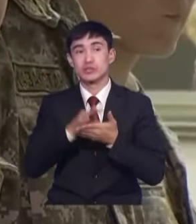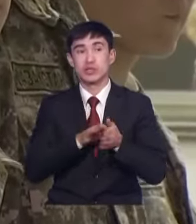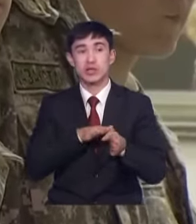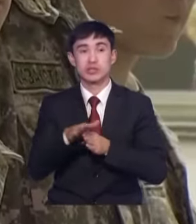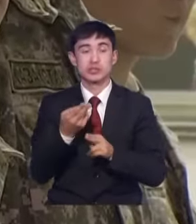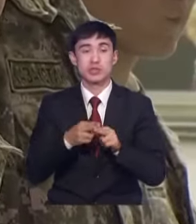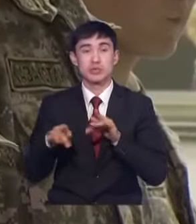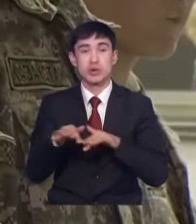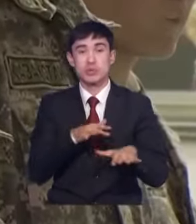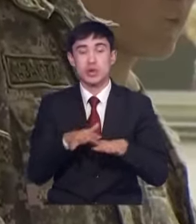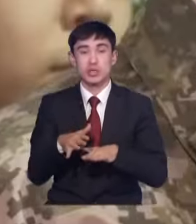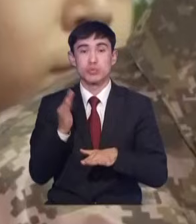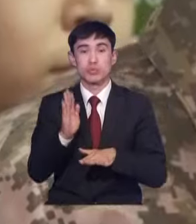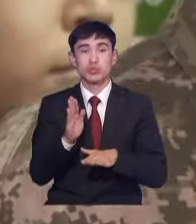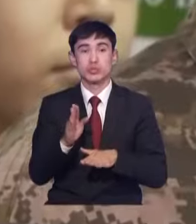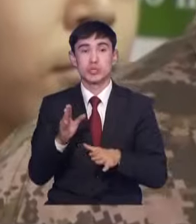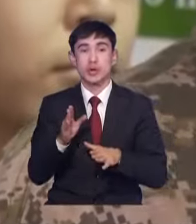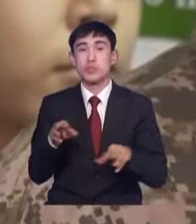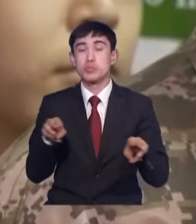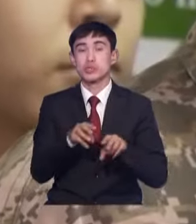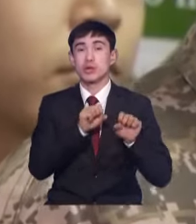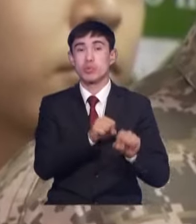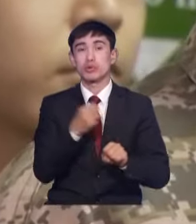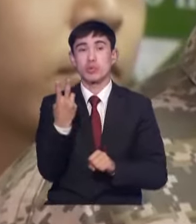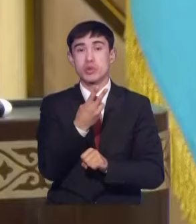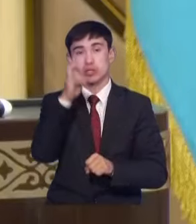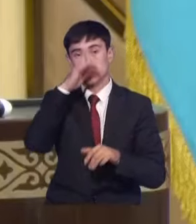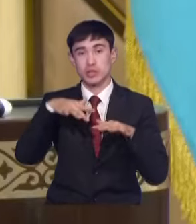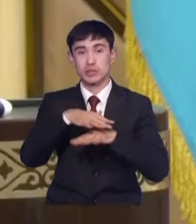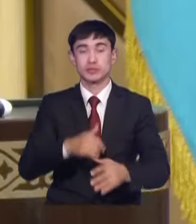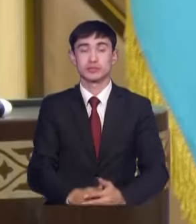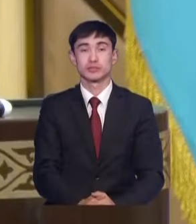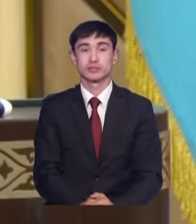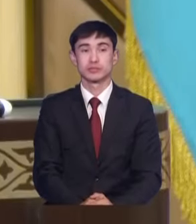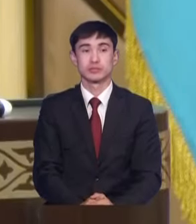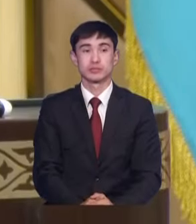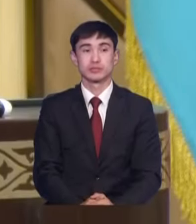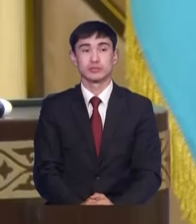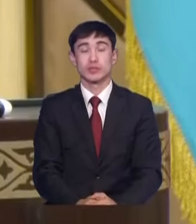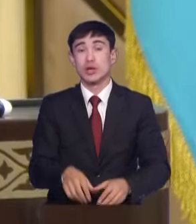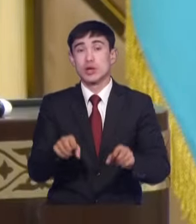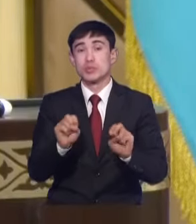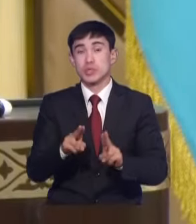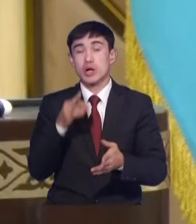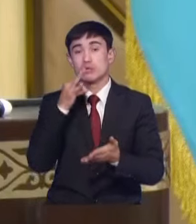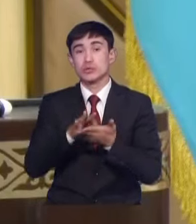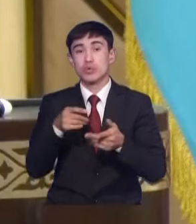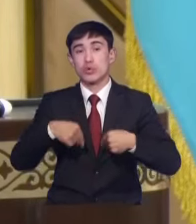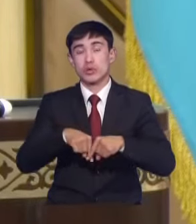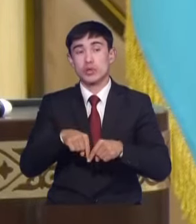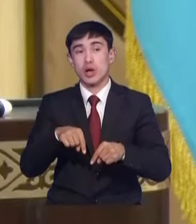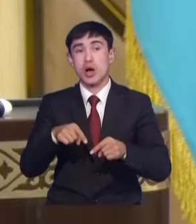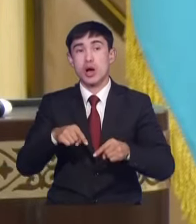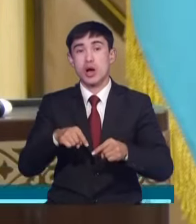за реализацию этих мероприятий лежит на министерствах обороны обеих стран уполномоченные органы определяют